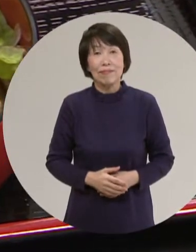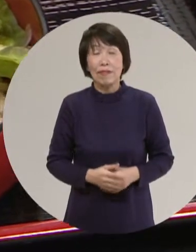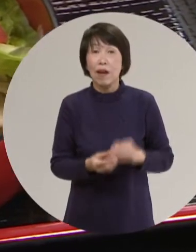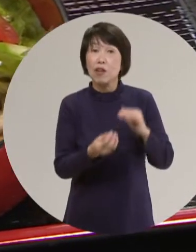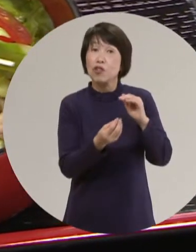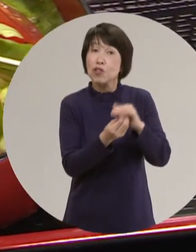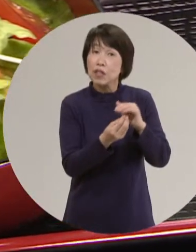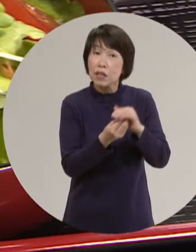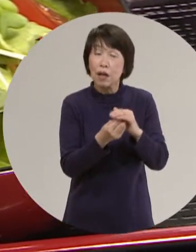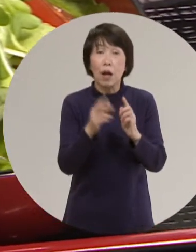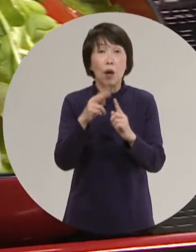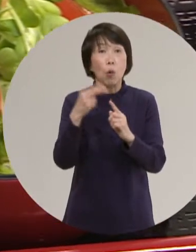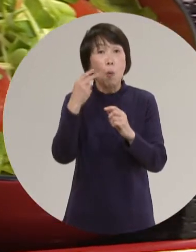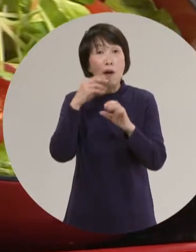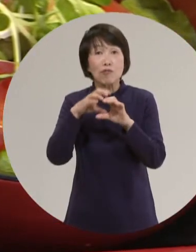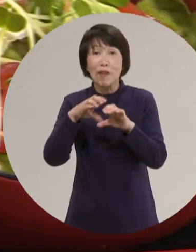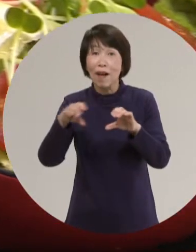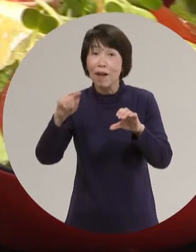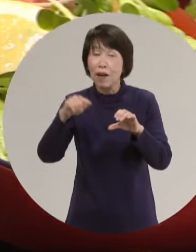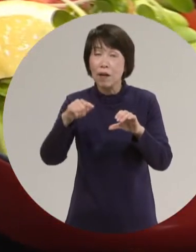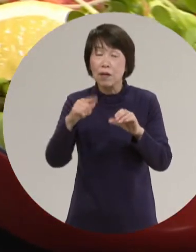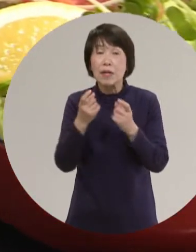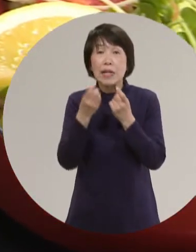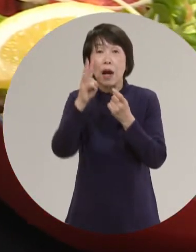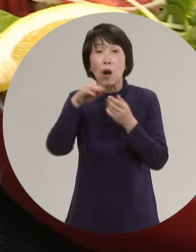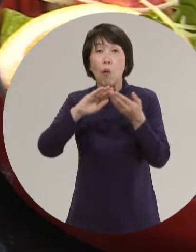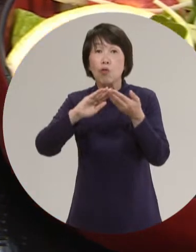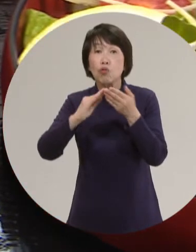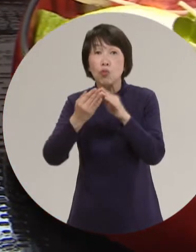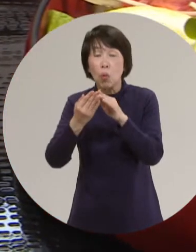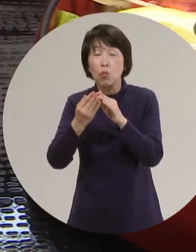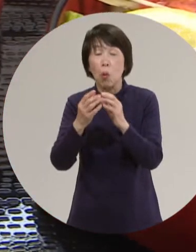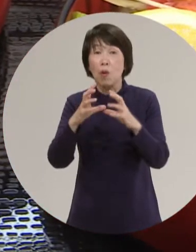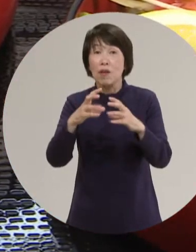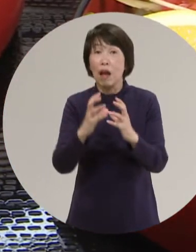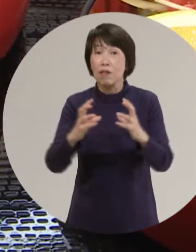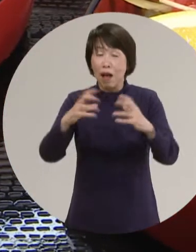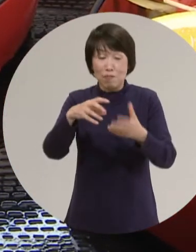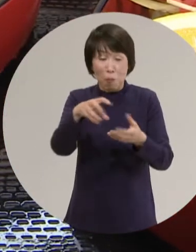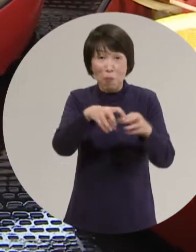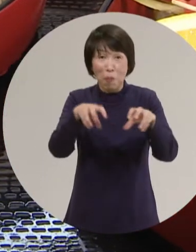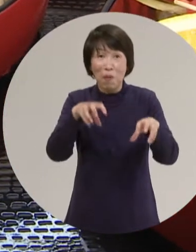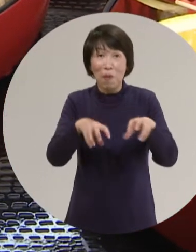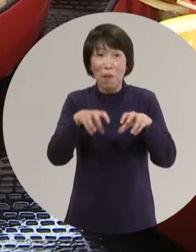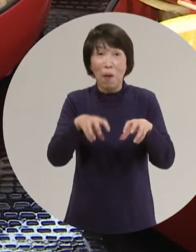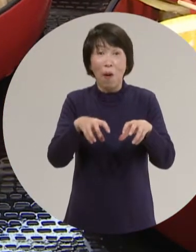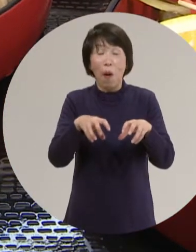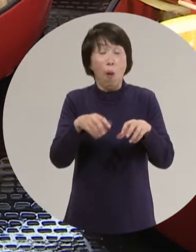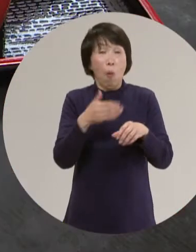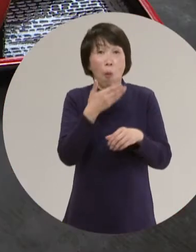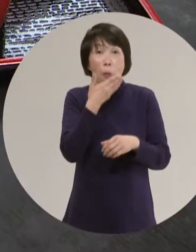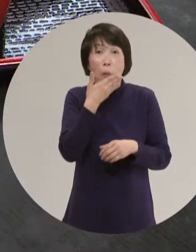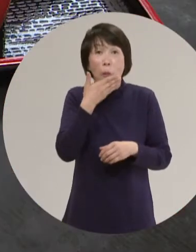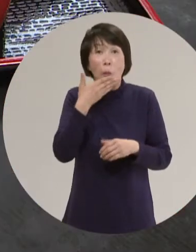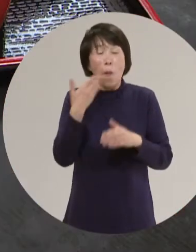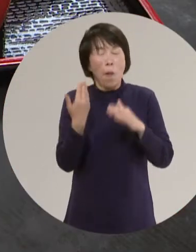椎茸や小松菜など稲川町産の野菜もたっぷり、まさに美味しさ5つ